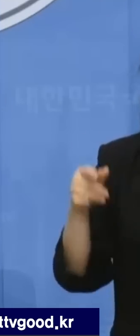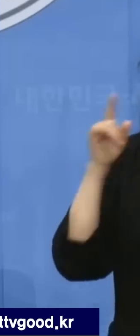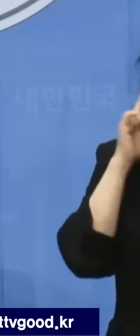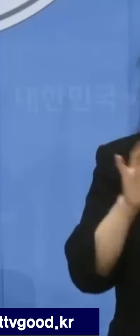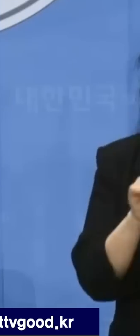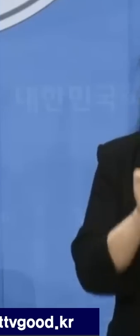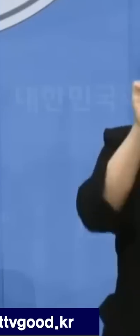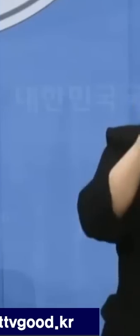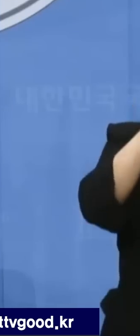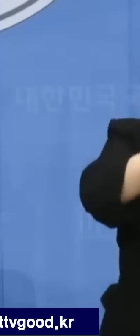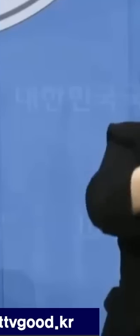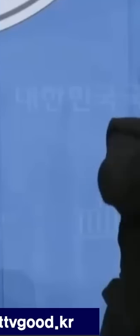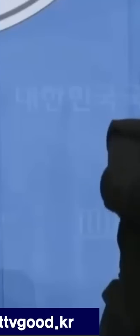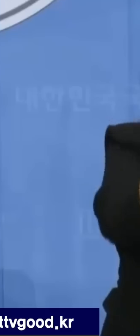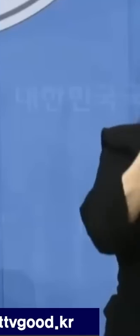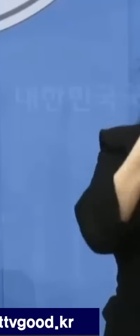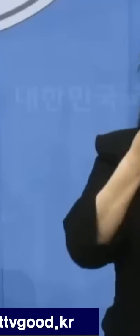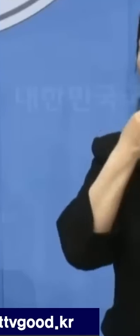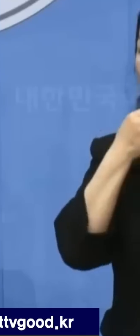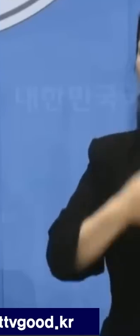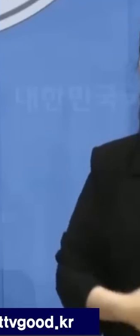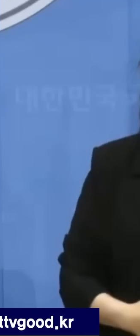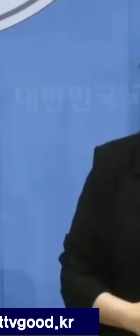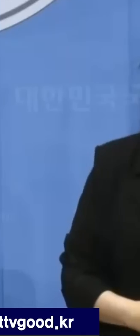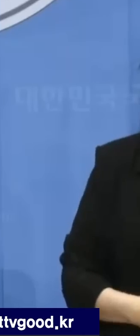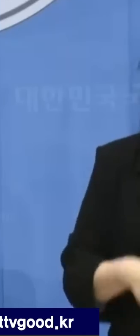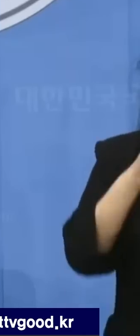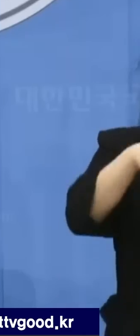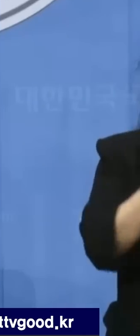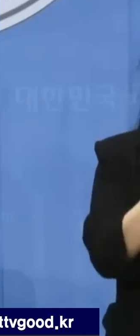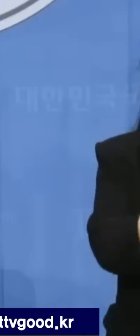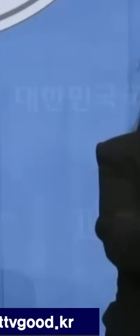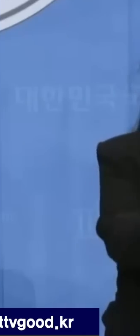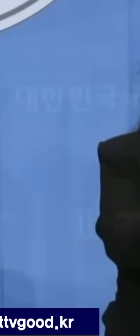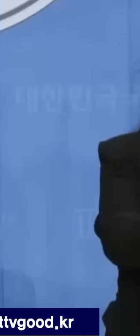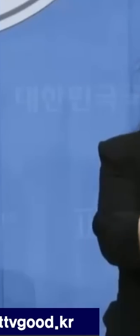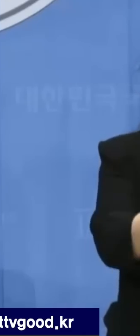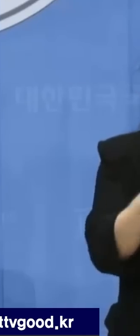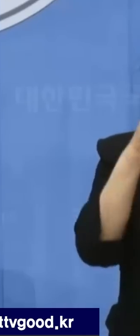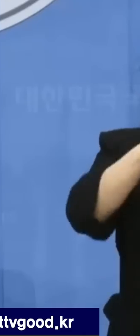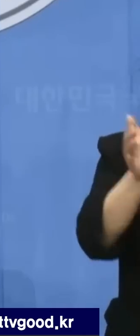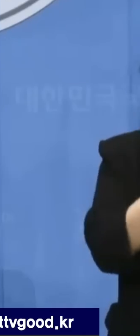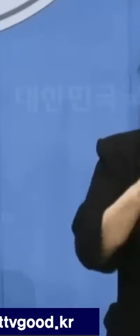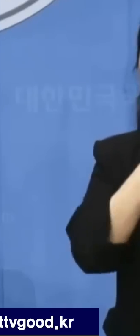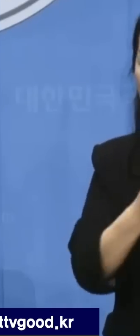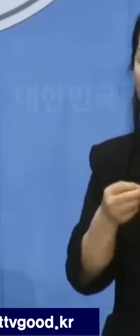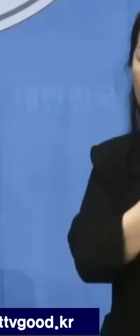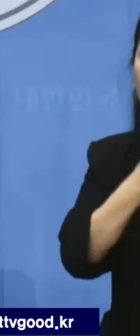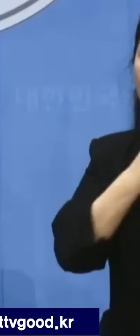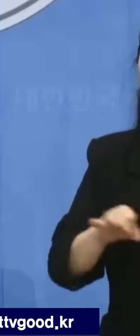낮은 자리가 중요하지 않습니다. 당과 당원이 원하면 어떤 자리도 마다하지